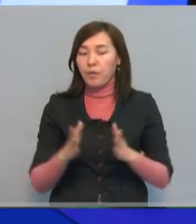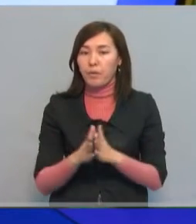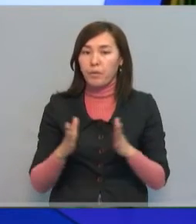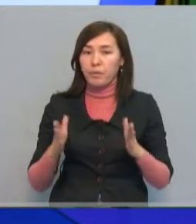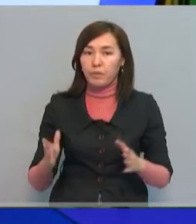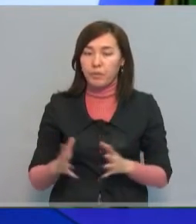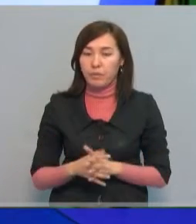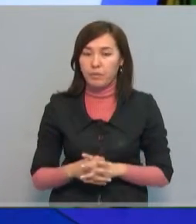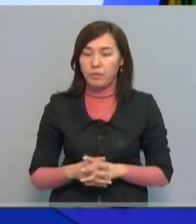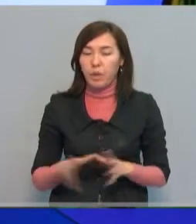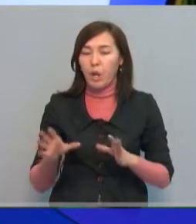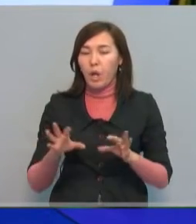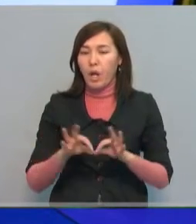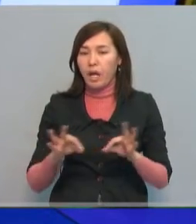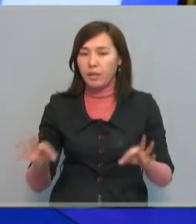более